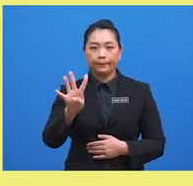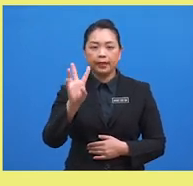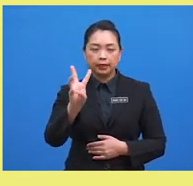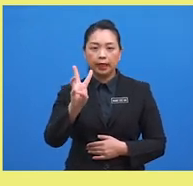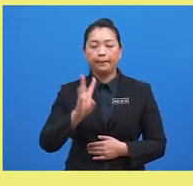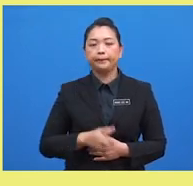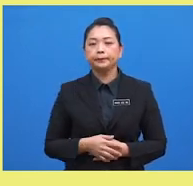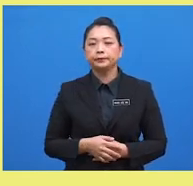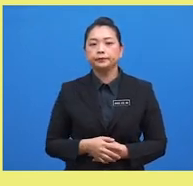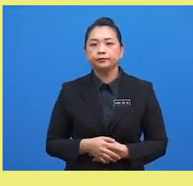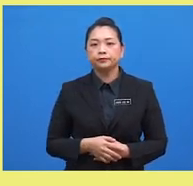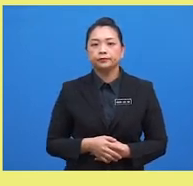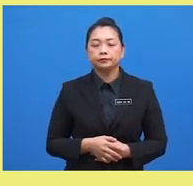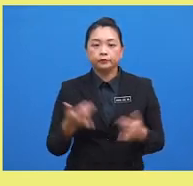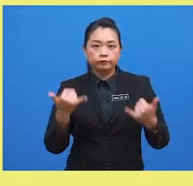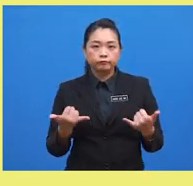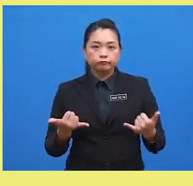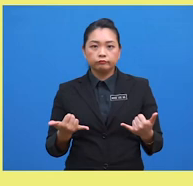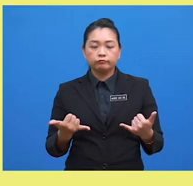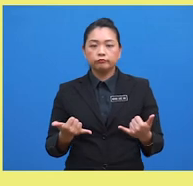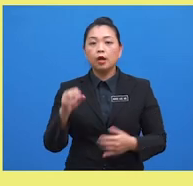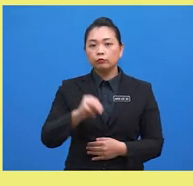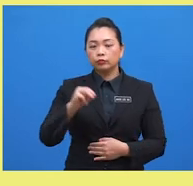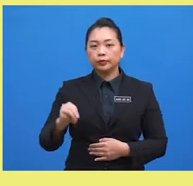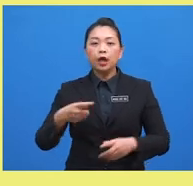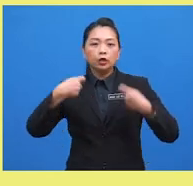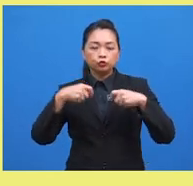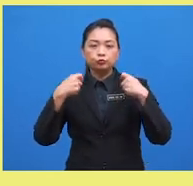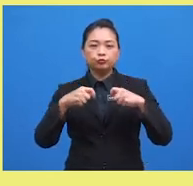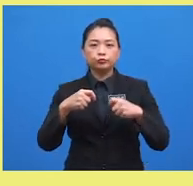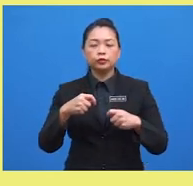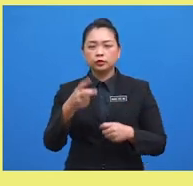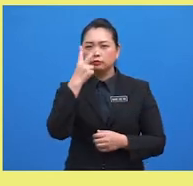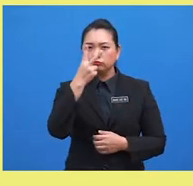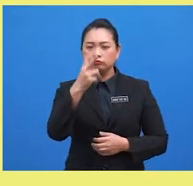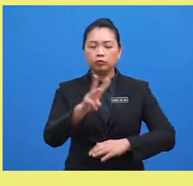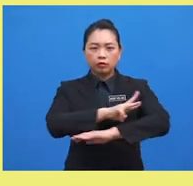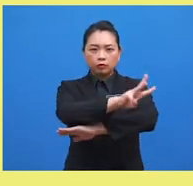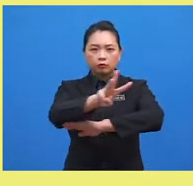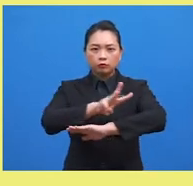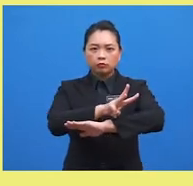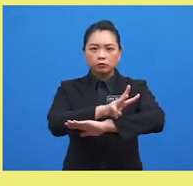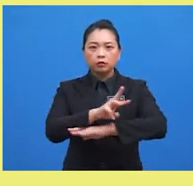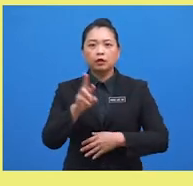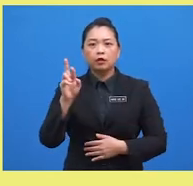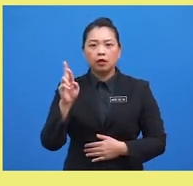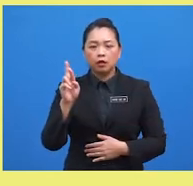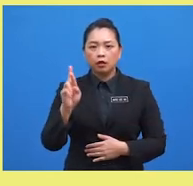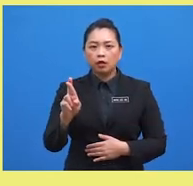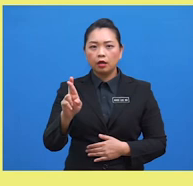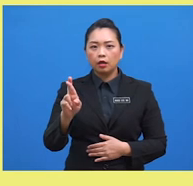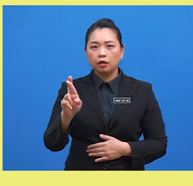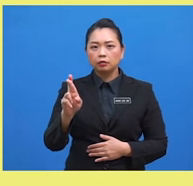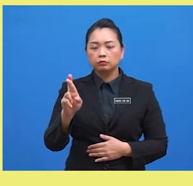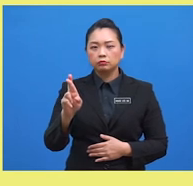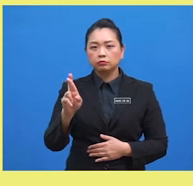dan 6. Sekarang, murid-murid cuba kenal pasti kawasan R